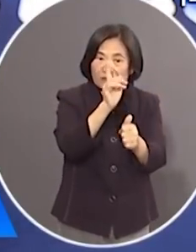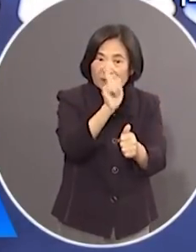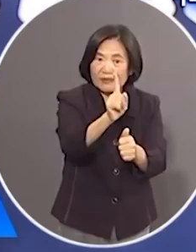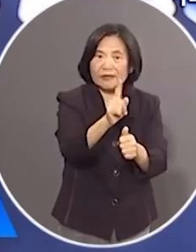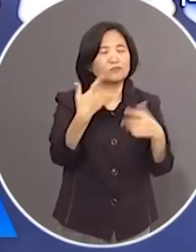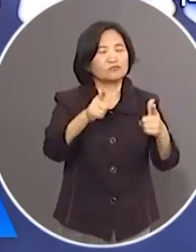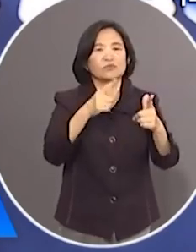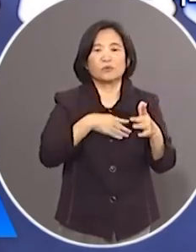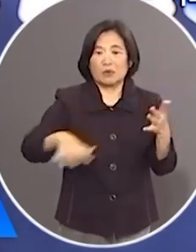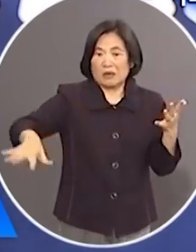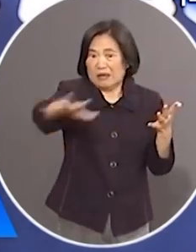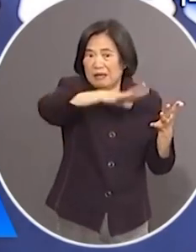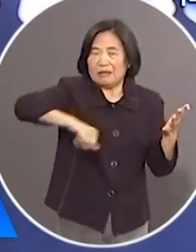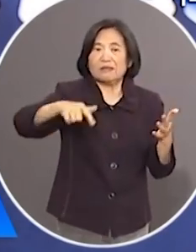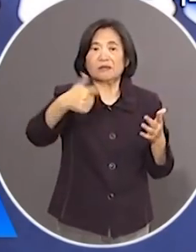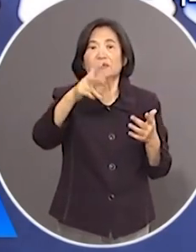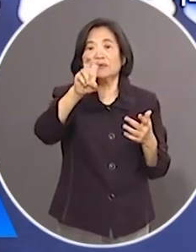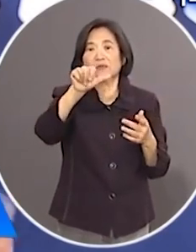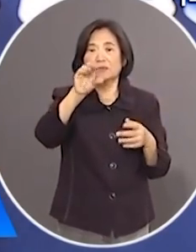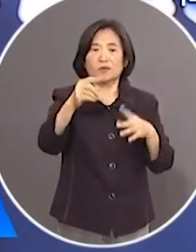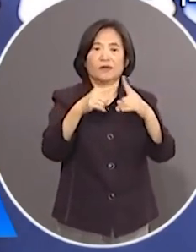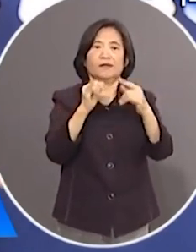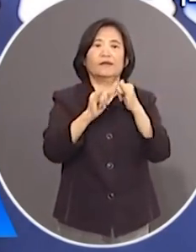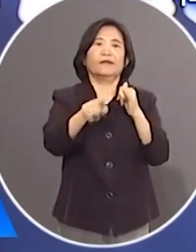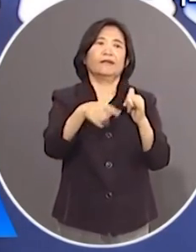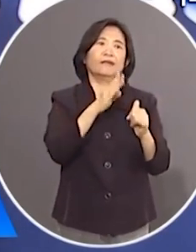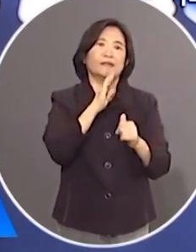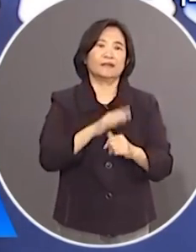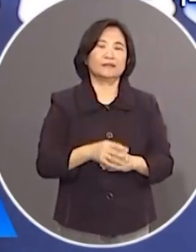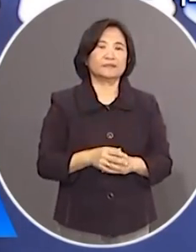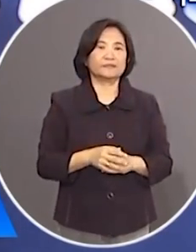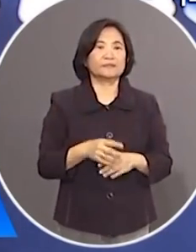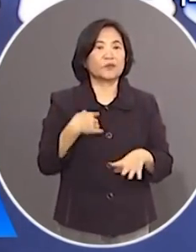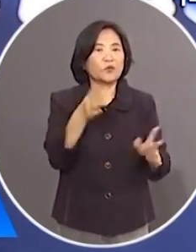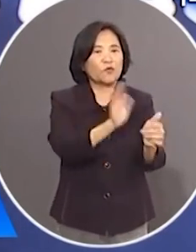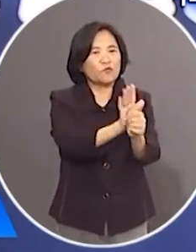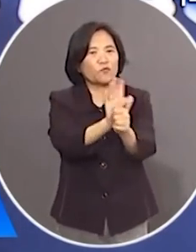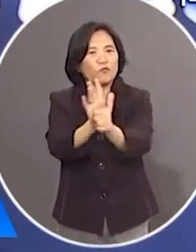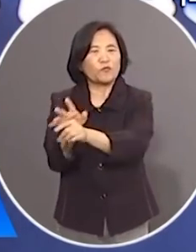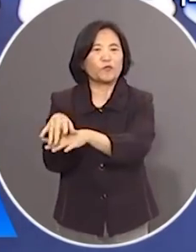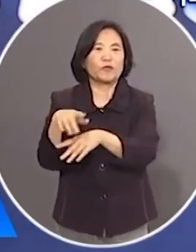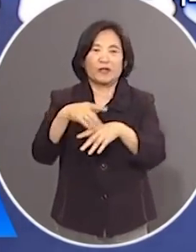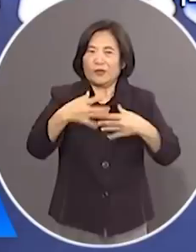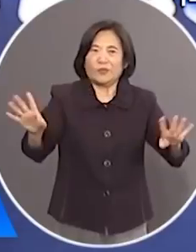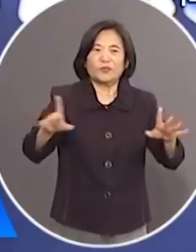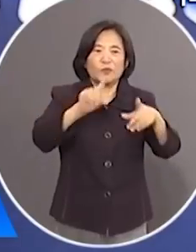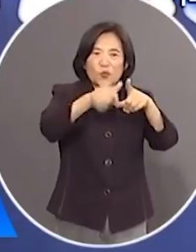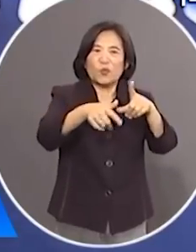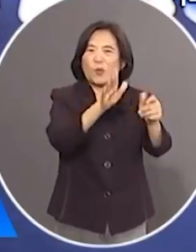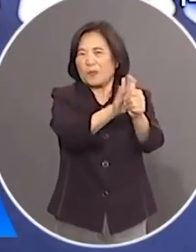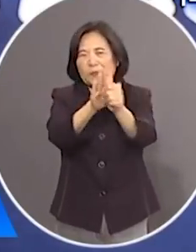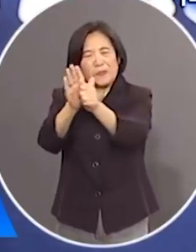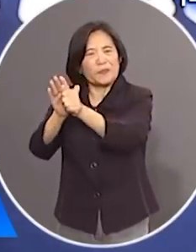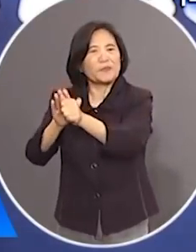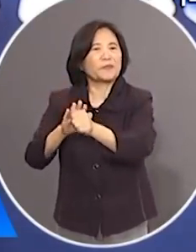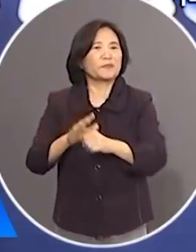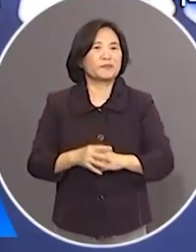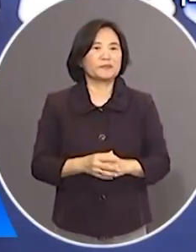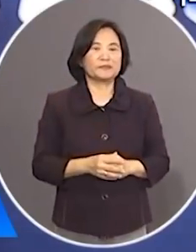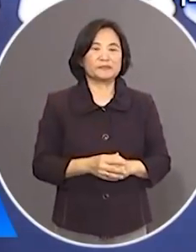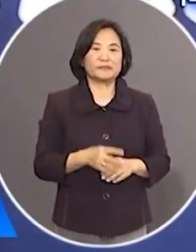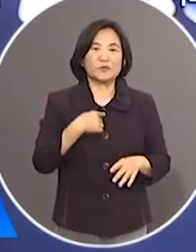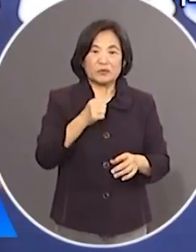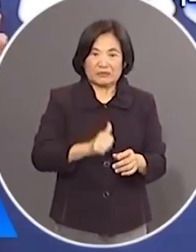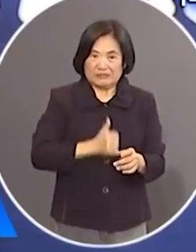务625万的人民，我服务的是千万个所有的企业，我们就是靠具体